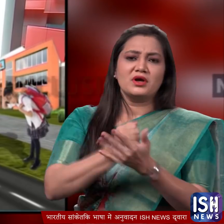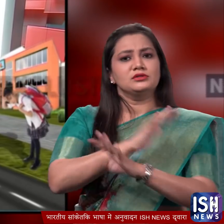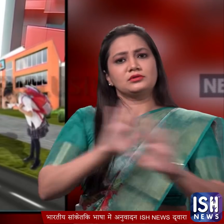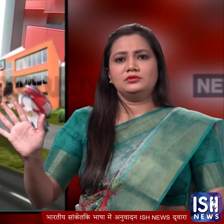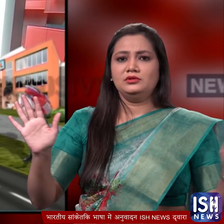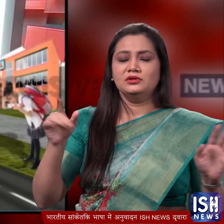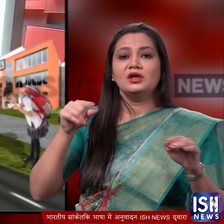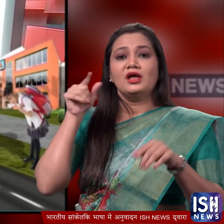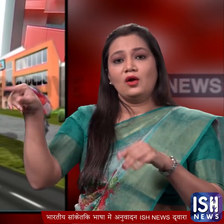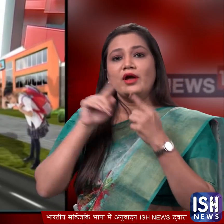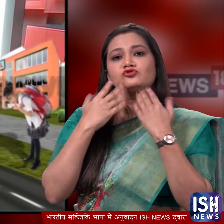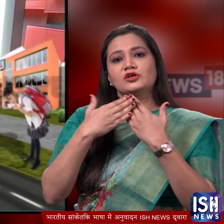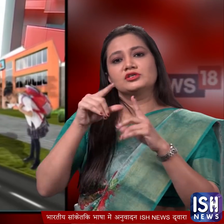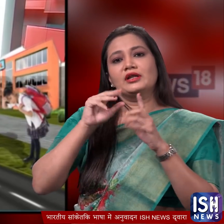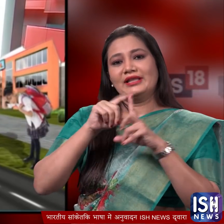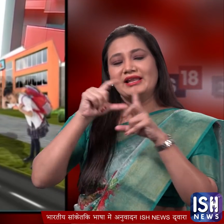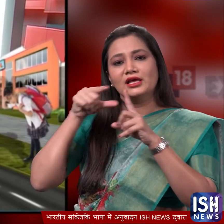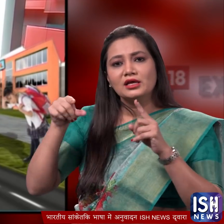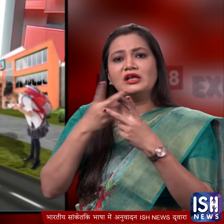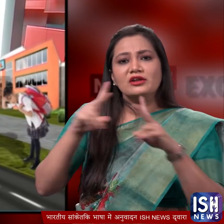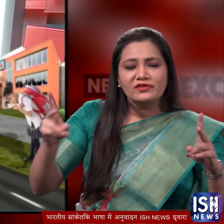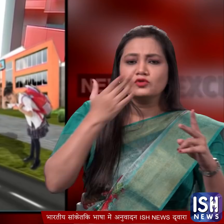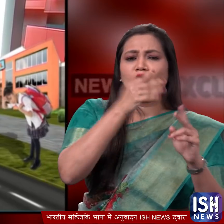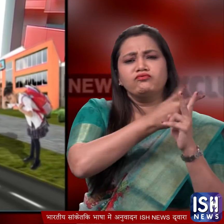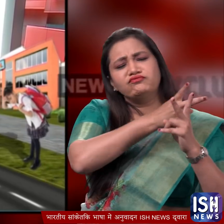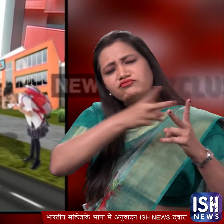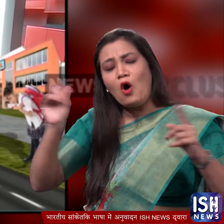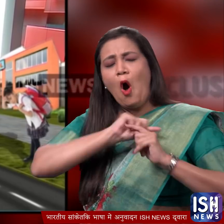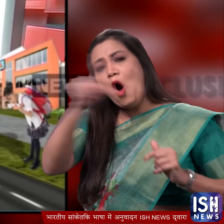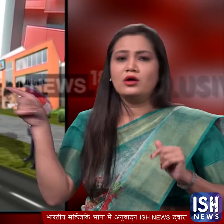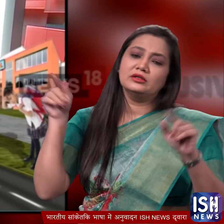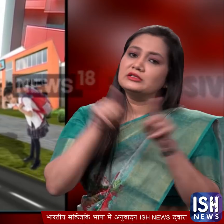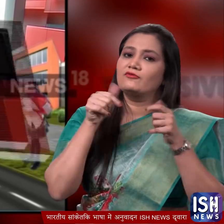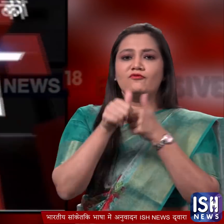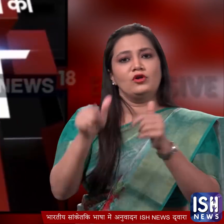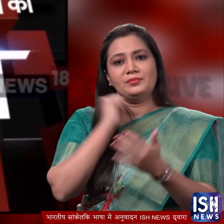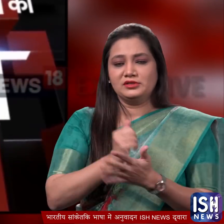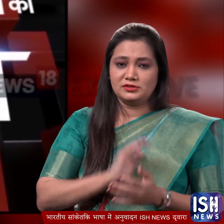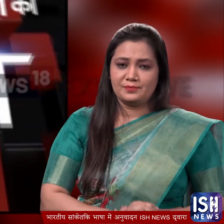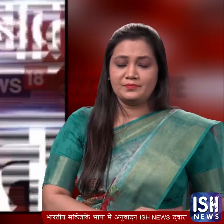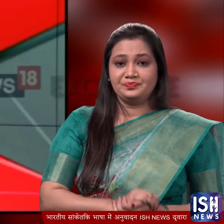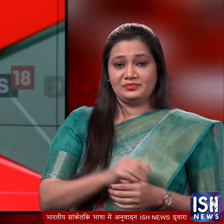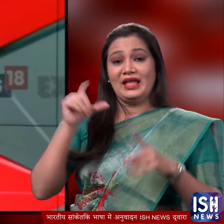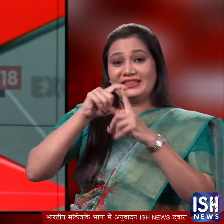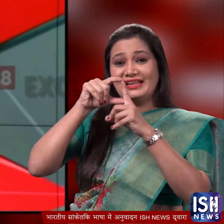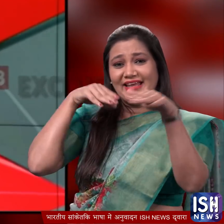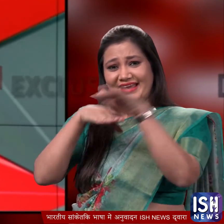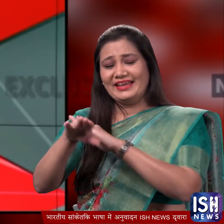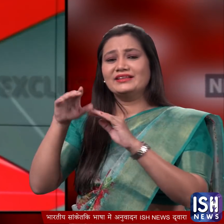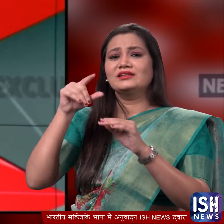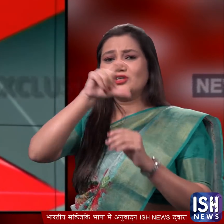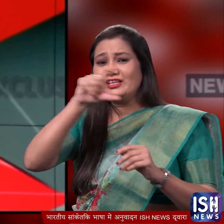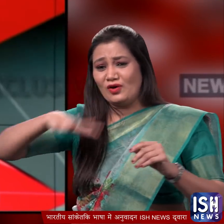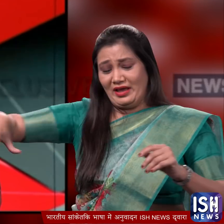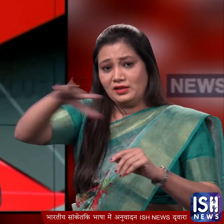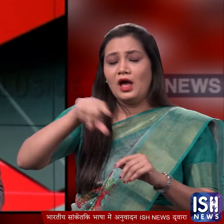निर्देश दिल्ली सरकार के शिक्षा विभाग के तहत आने वाले सभी प्राइमरी, सेकेंडरी और सीनियर सेकेंडरी स्कूलों पर लागू होगा। दिल्ली के चांदनी चौक में हनुमान